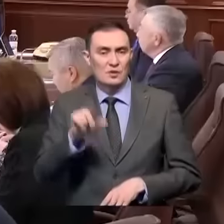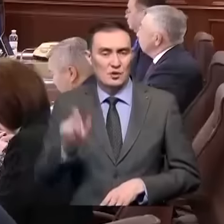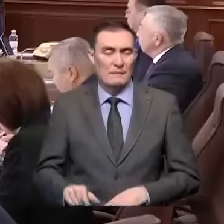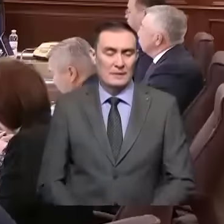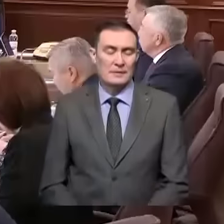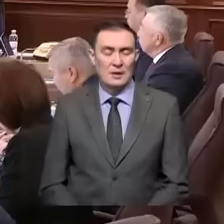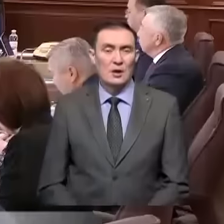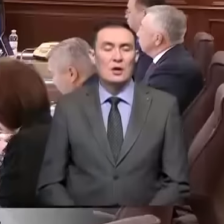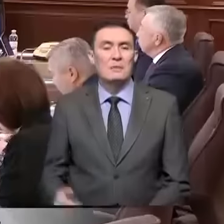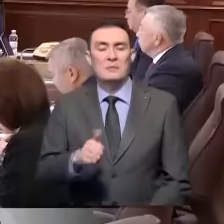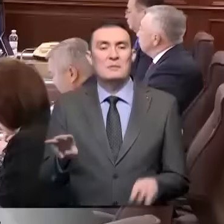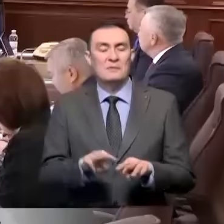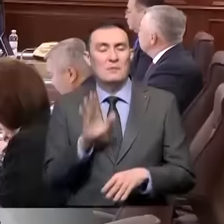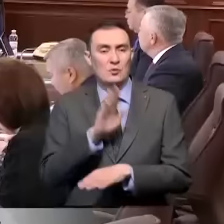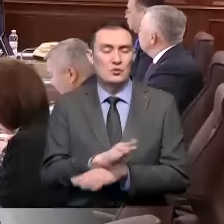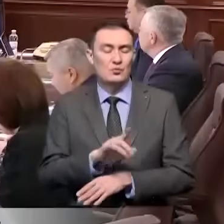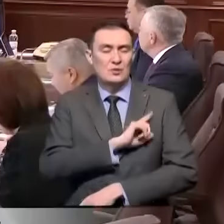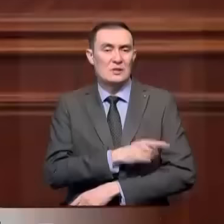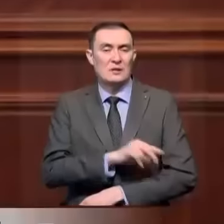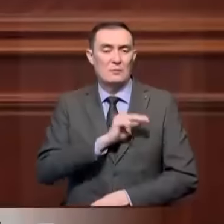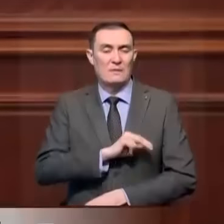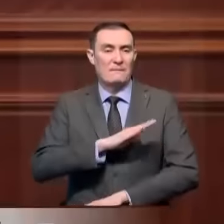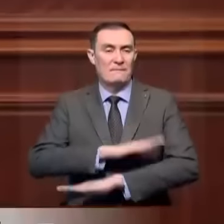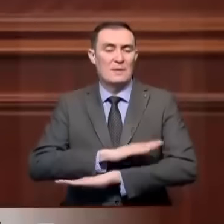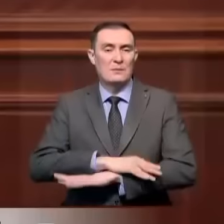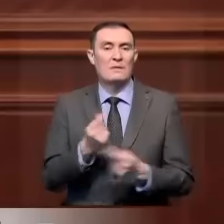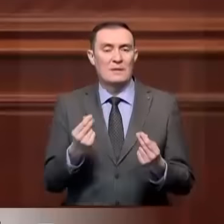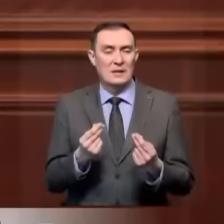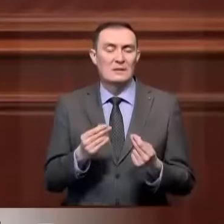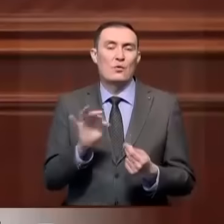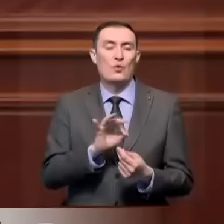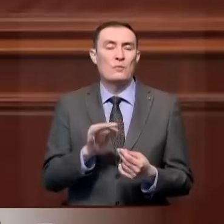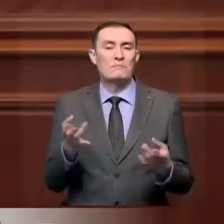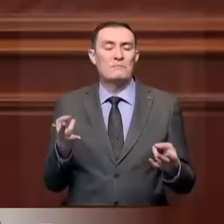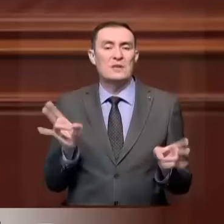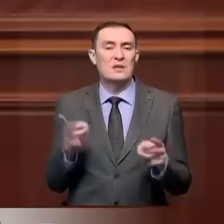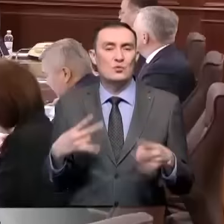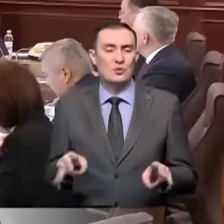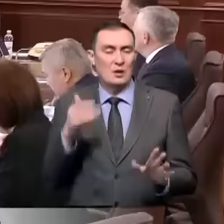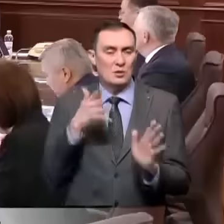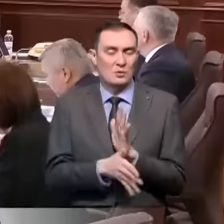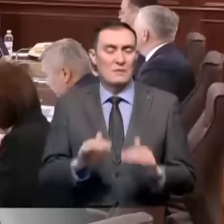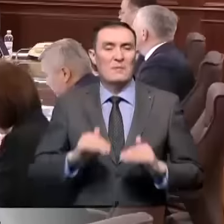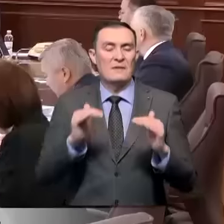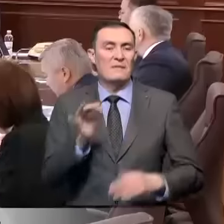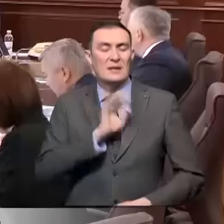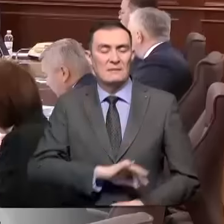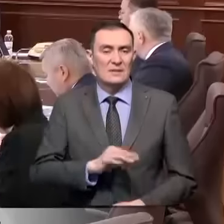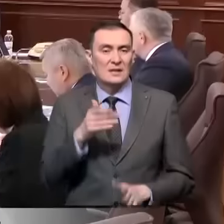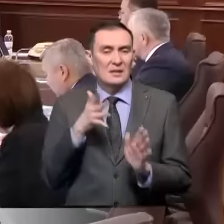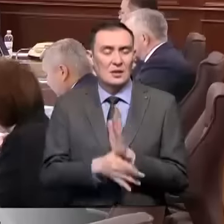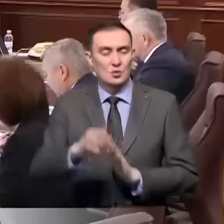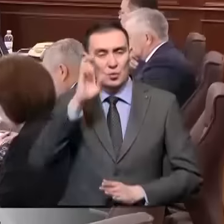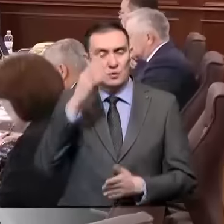заседания Ужас Бектенов призвал министров усилить финансовую дисциплину, забыть о непродуктивных расходах и повысить эффективность трат